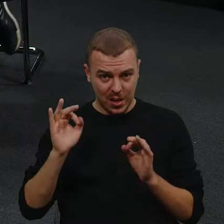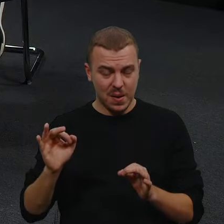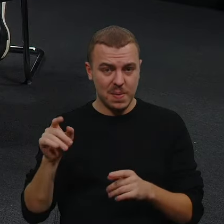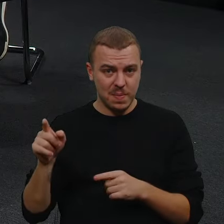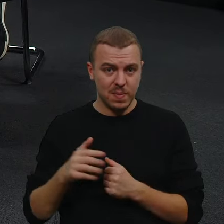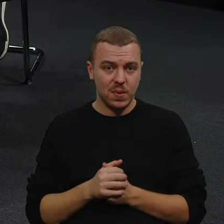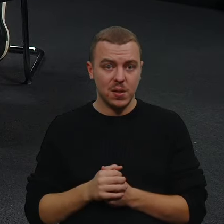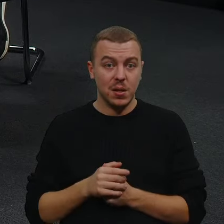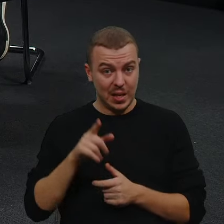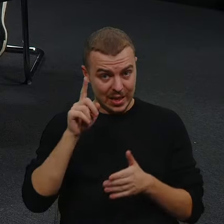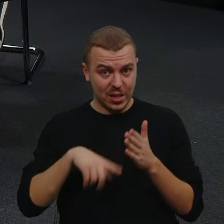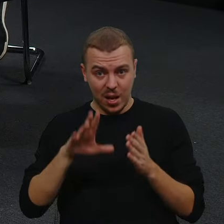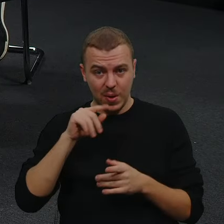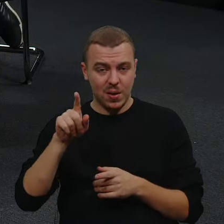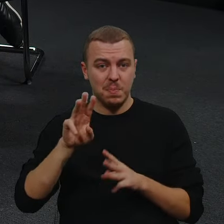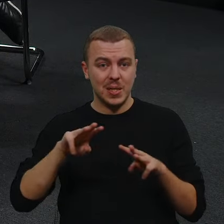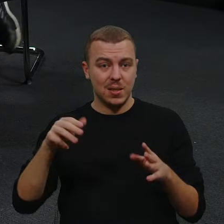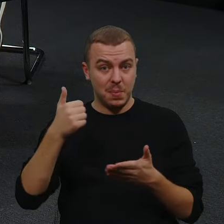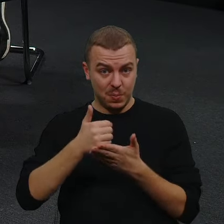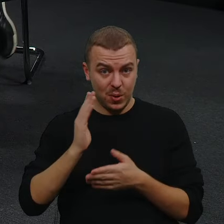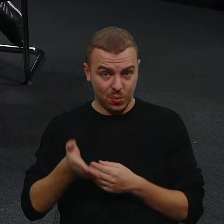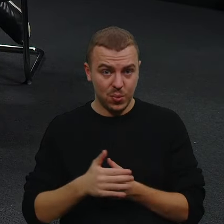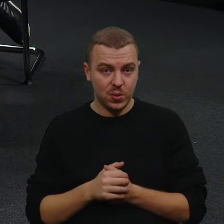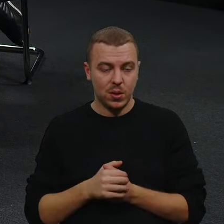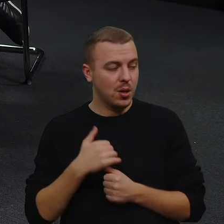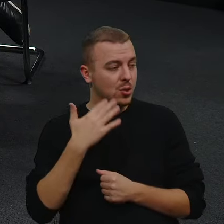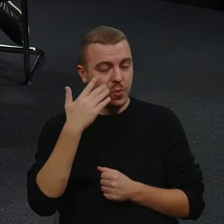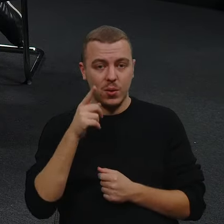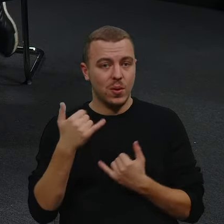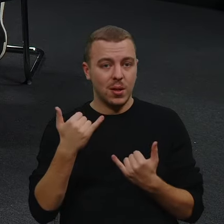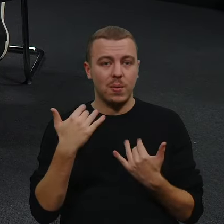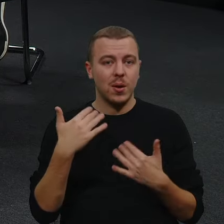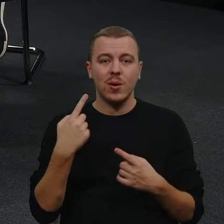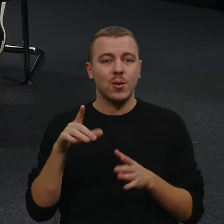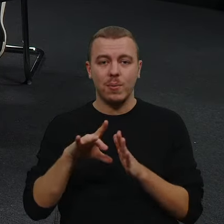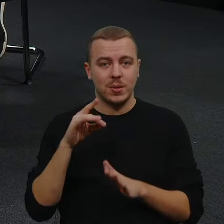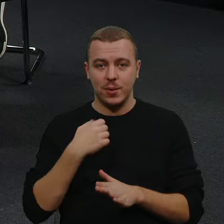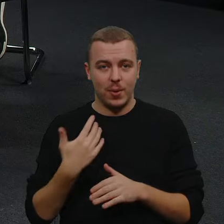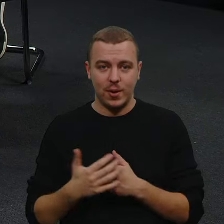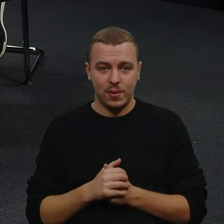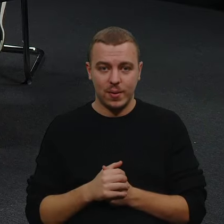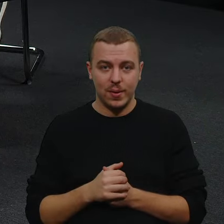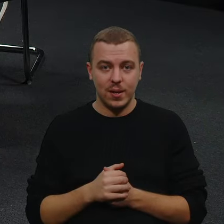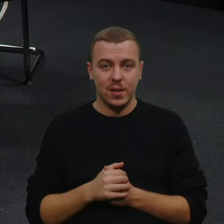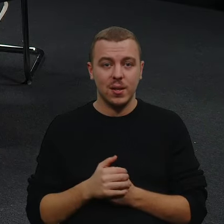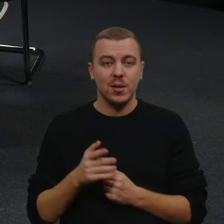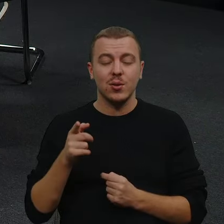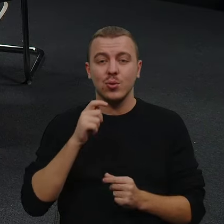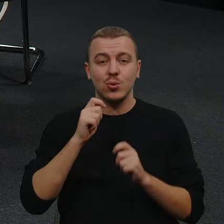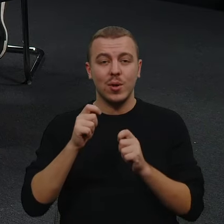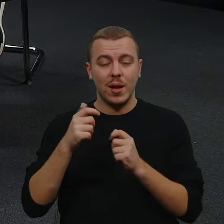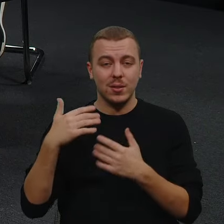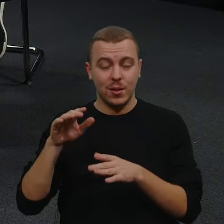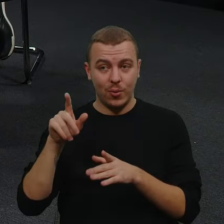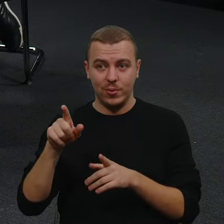atrodo? Apskritai, ar tikit, kad jinai bus premjerė? Aš manau, kad šiuo metu jinai nebeturi kito pasirinkimo. Tikriausiai jūsų žurnalisto dėka jinai